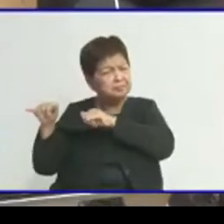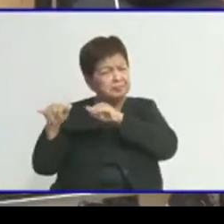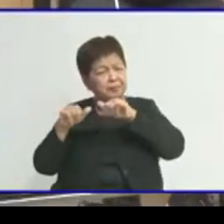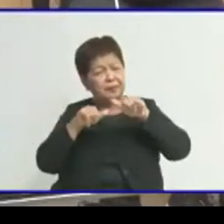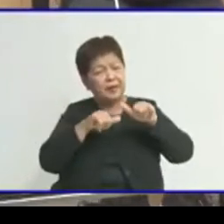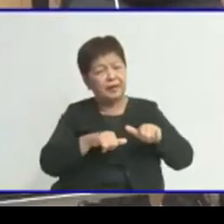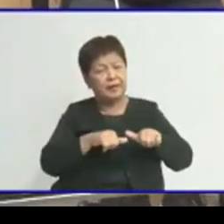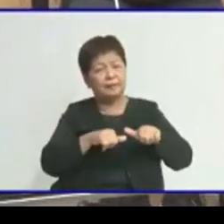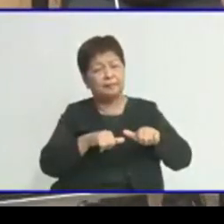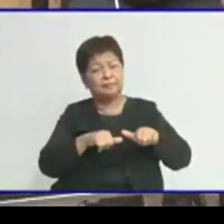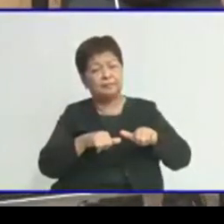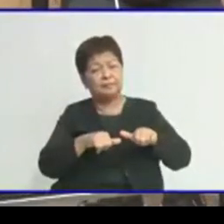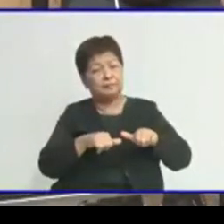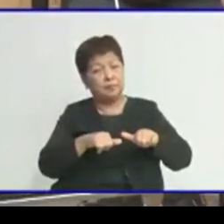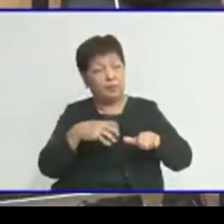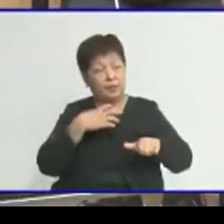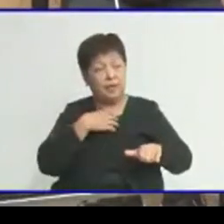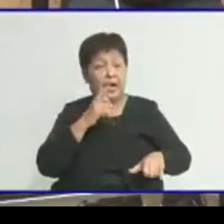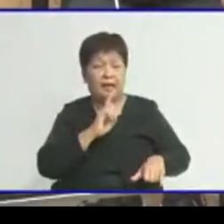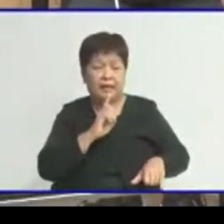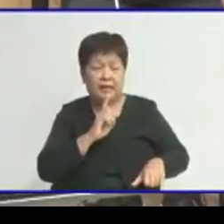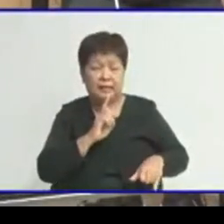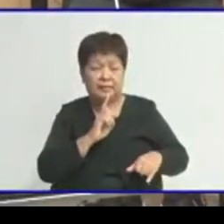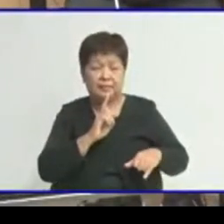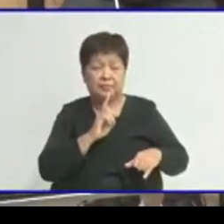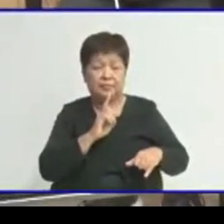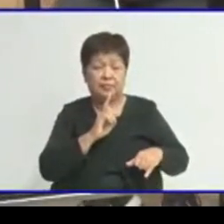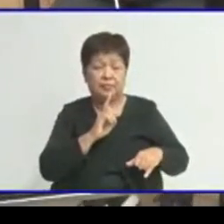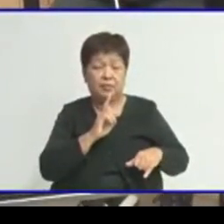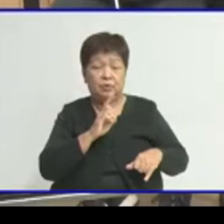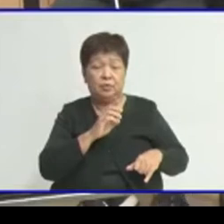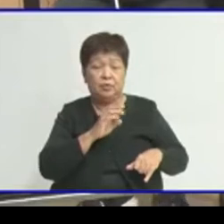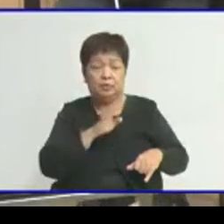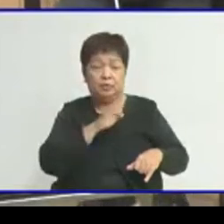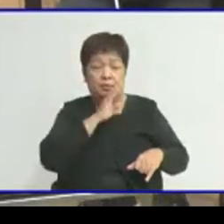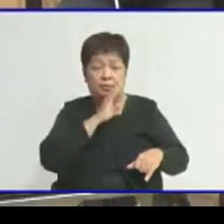beforeThe notification or the method will be effective. I think